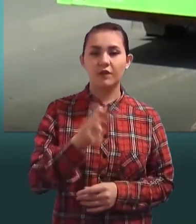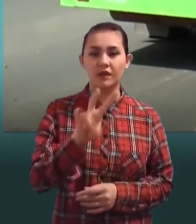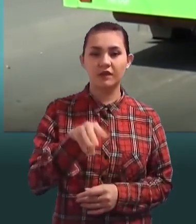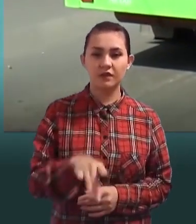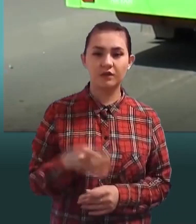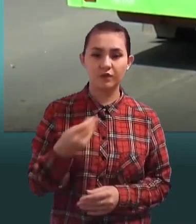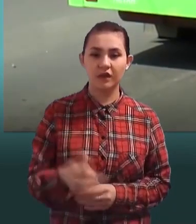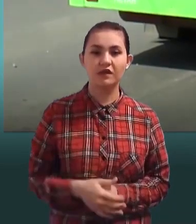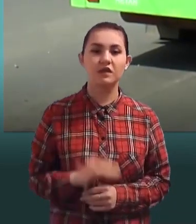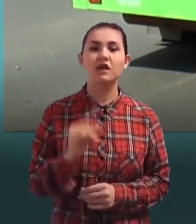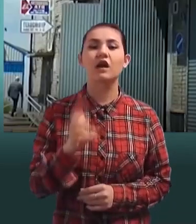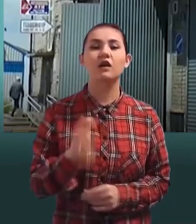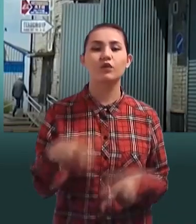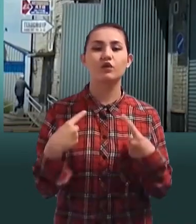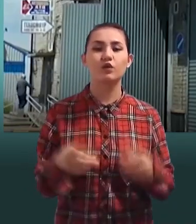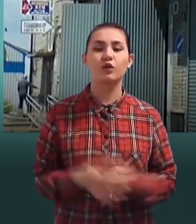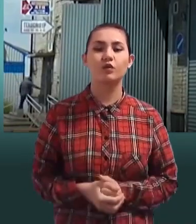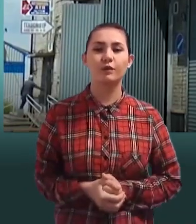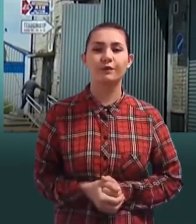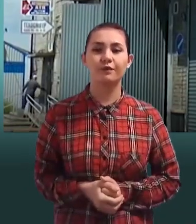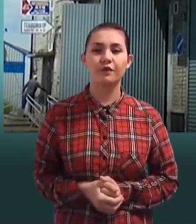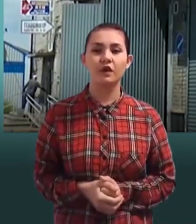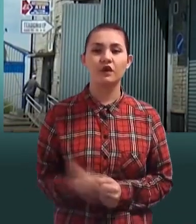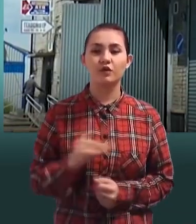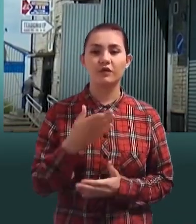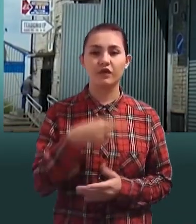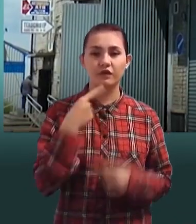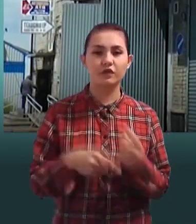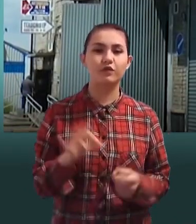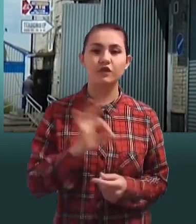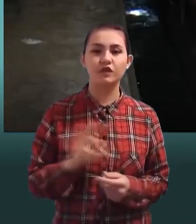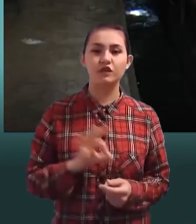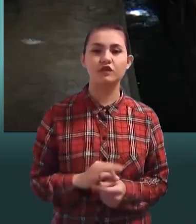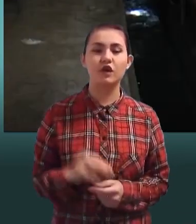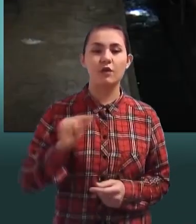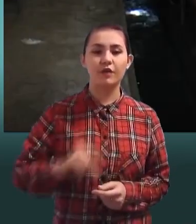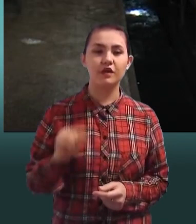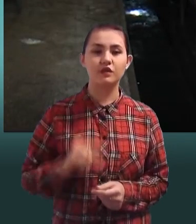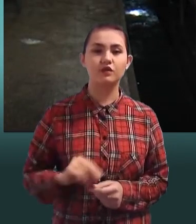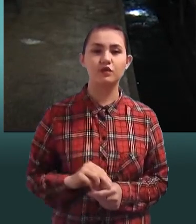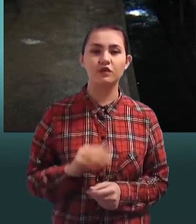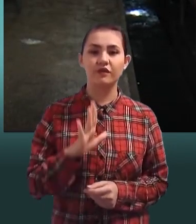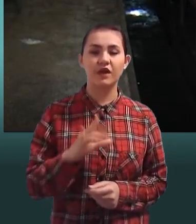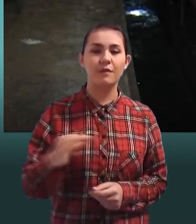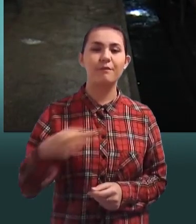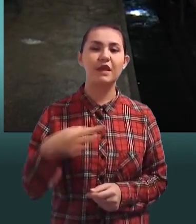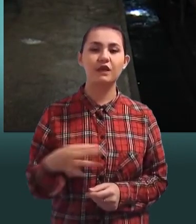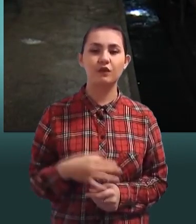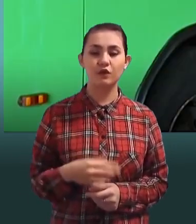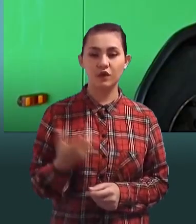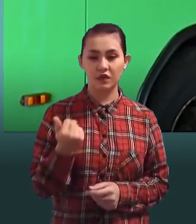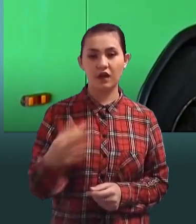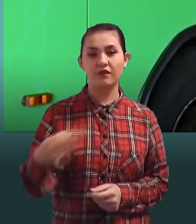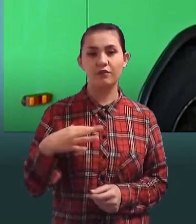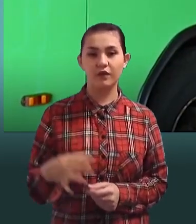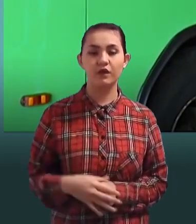как по-другому. Тобто ви говорите про те, що працюєте в білу, так звано, так? В білу, да.